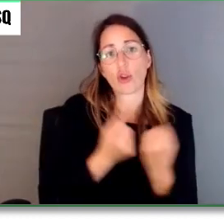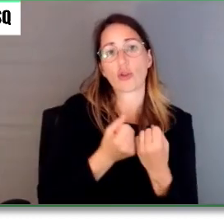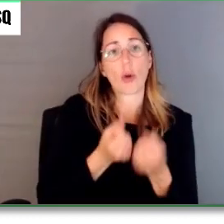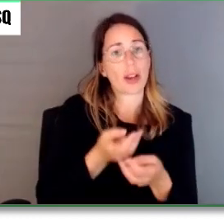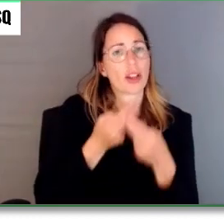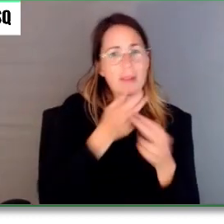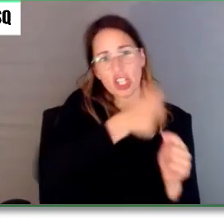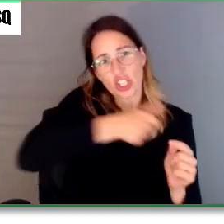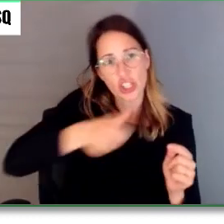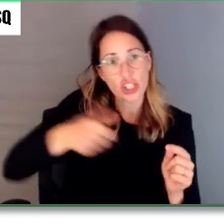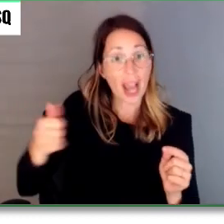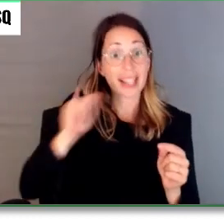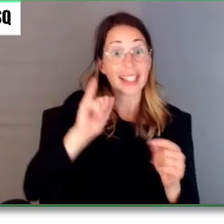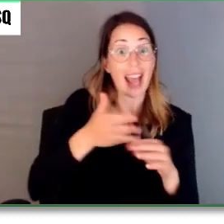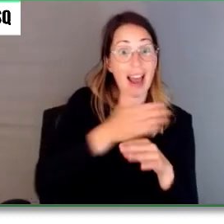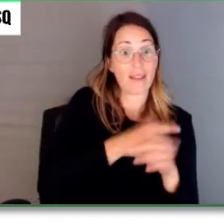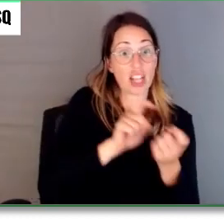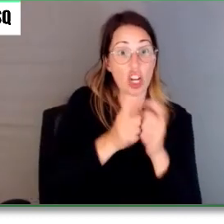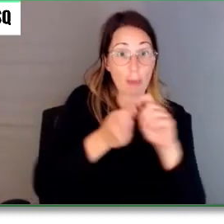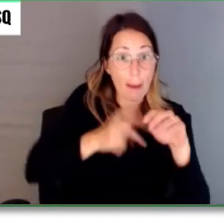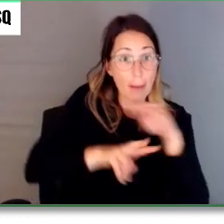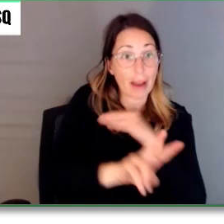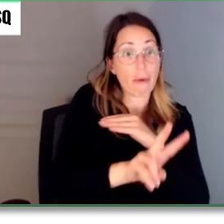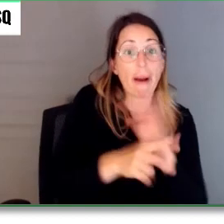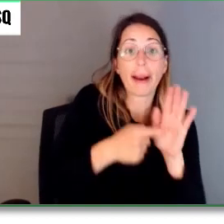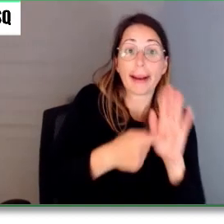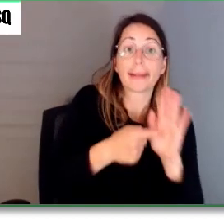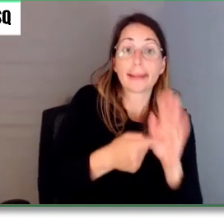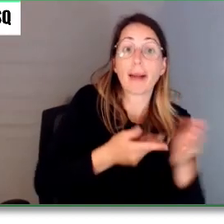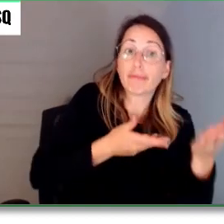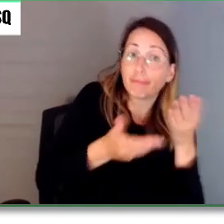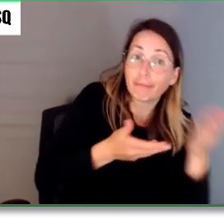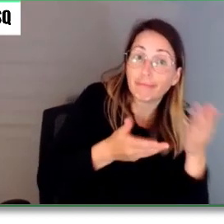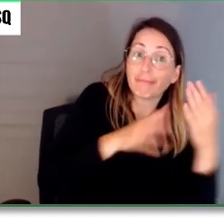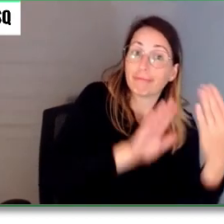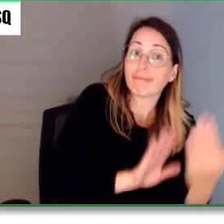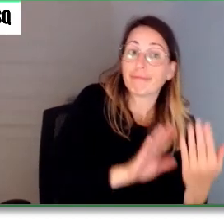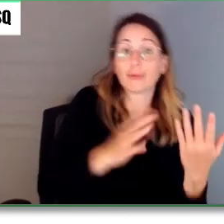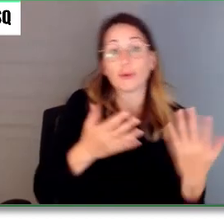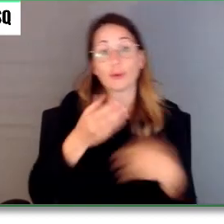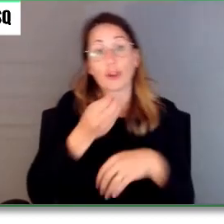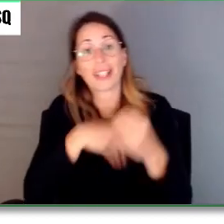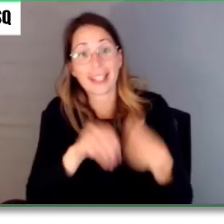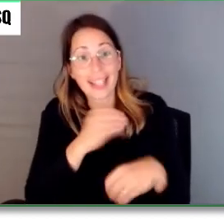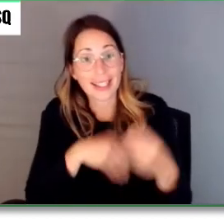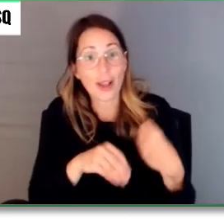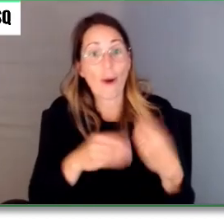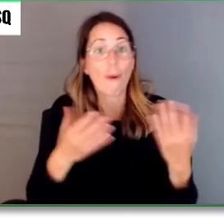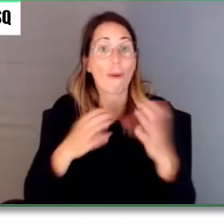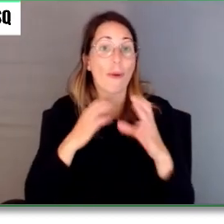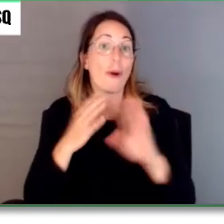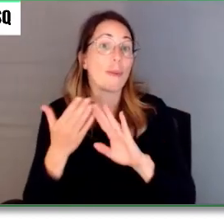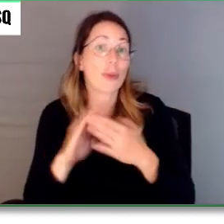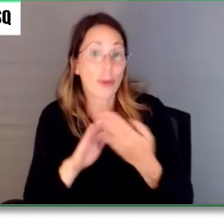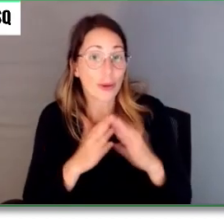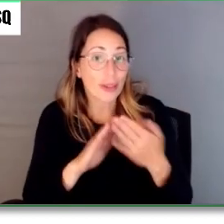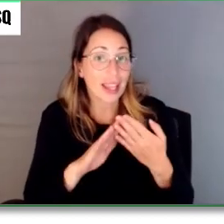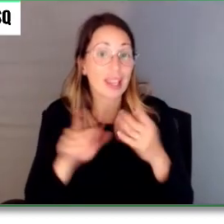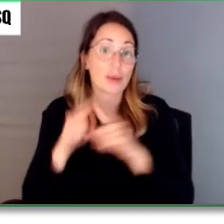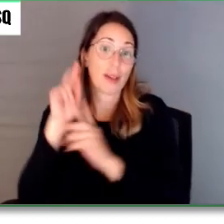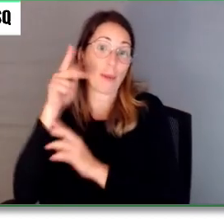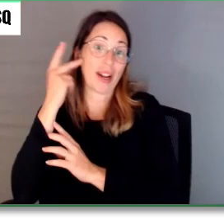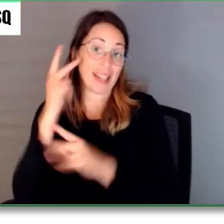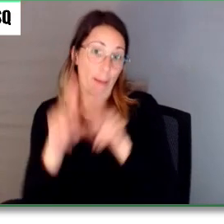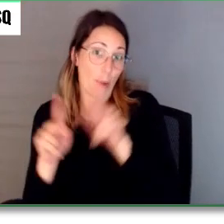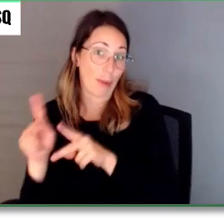changement, donc de l'interpersonnel, organisationnel, la communauté et en passant à la politique publique. Tout changement efficace ne se fait